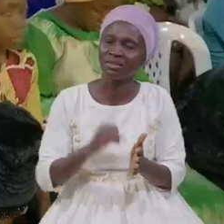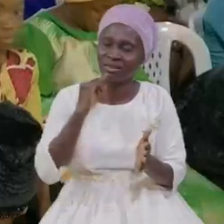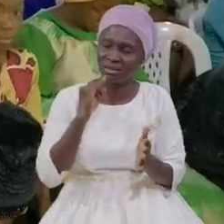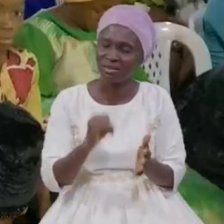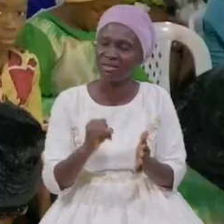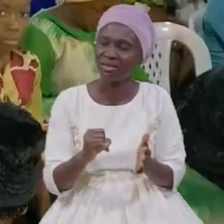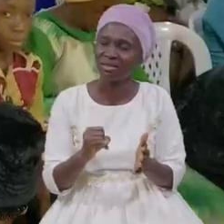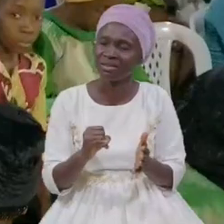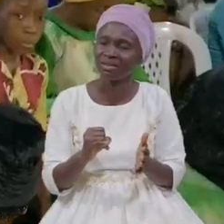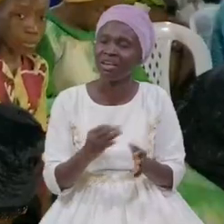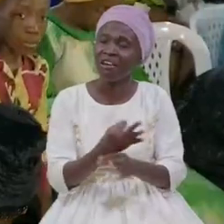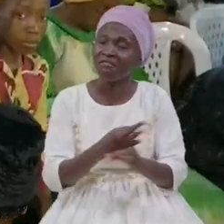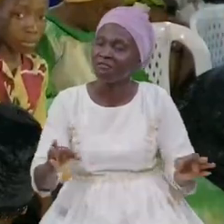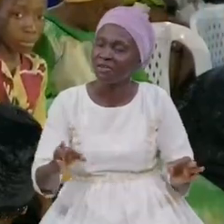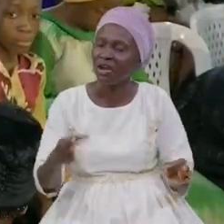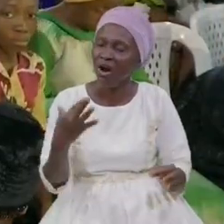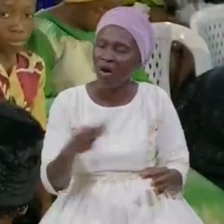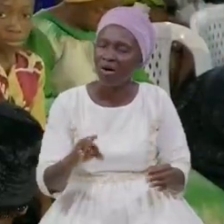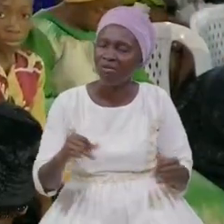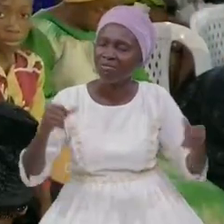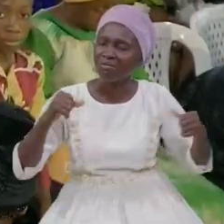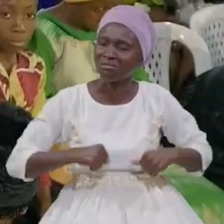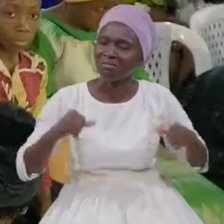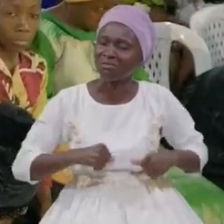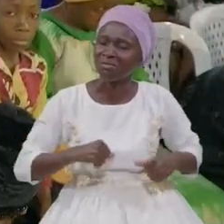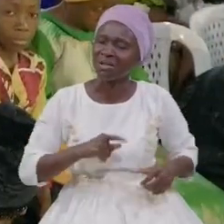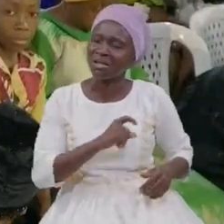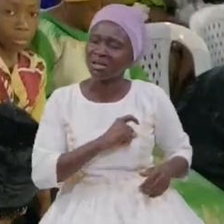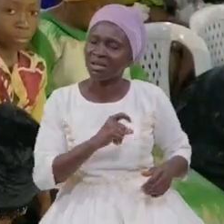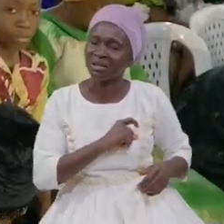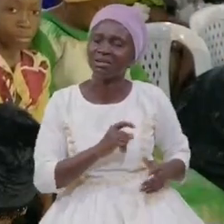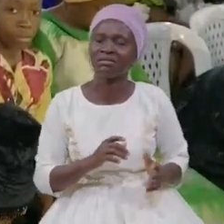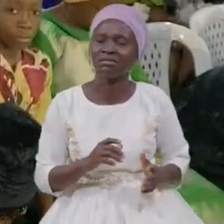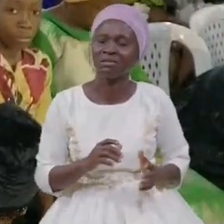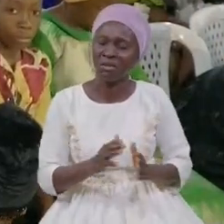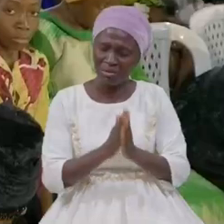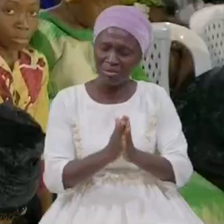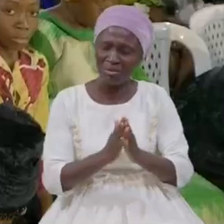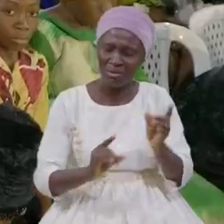dénué de la condamnation, culpabilité. Élève cette main